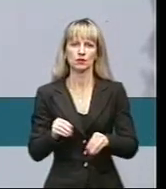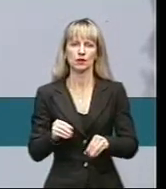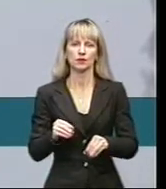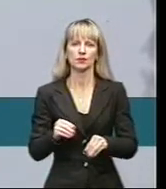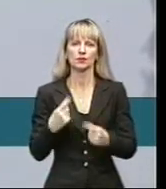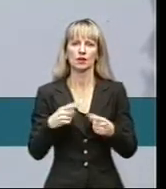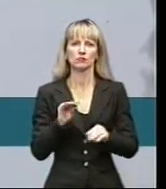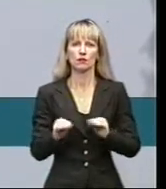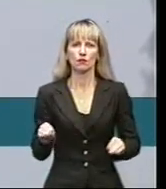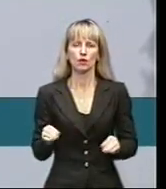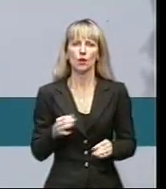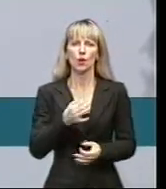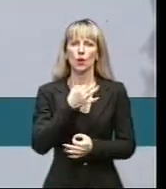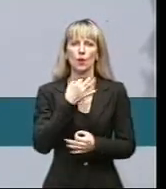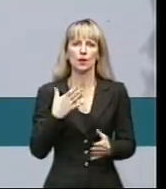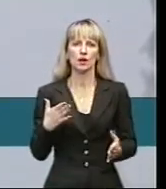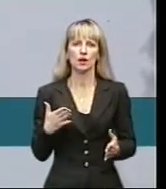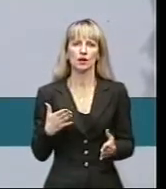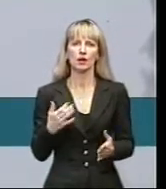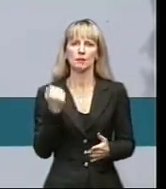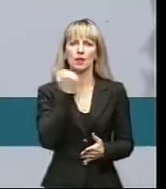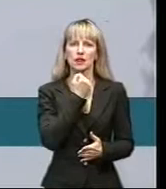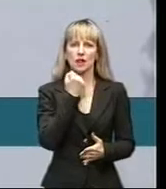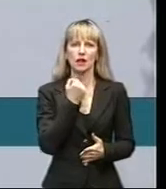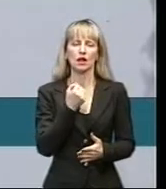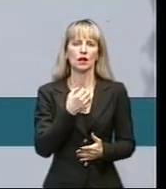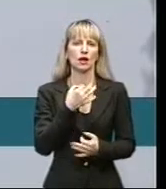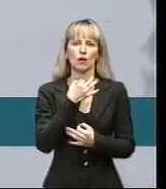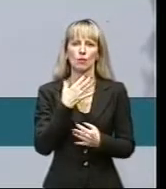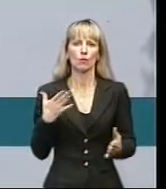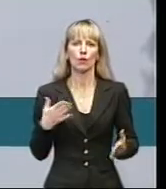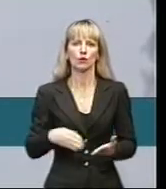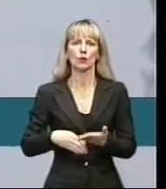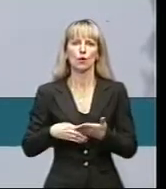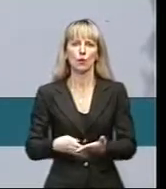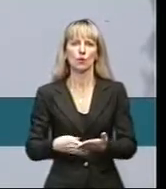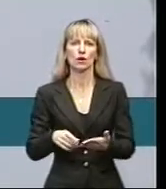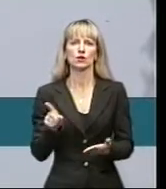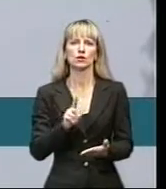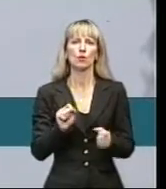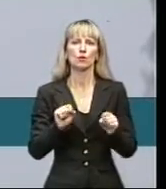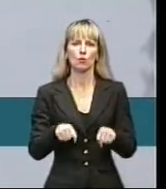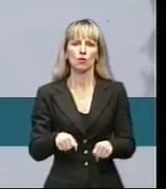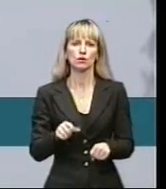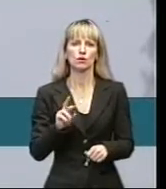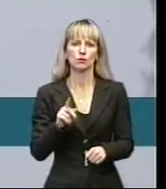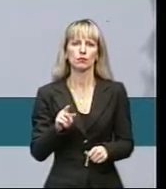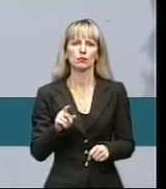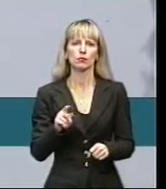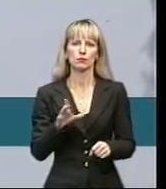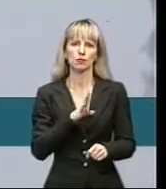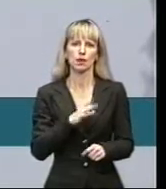мануфактури, будь-яких матеріалів, будь-якої допомоги, що можна було б продавати у